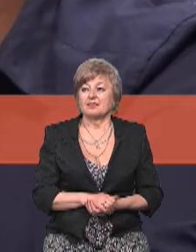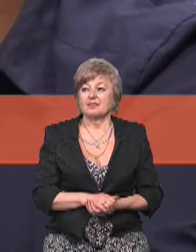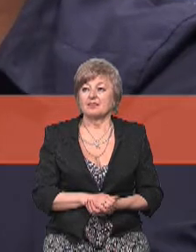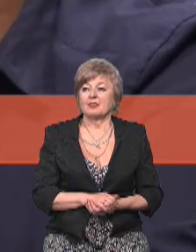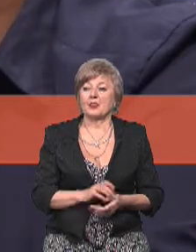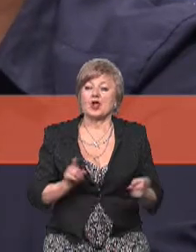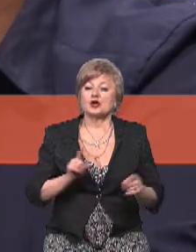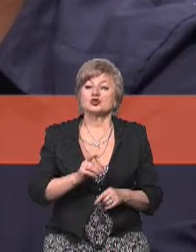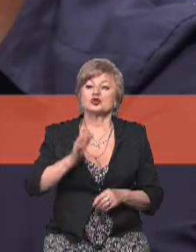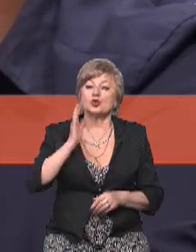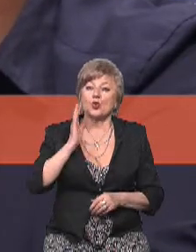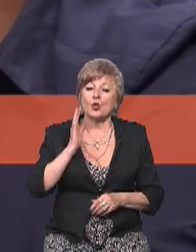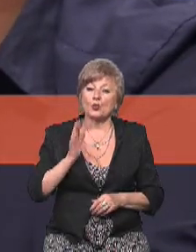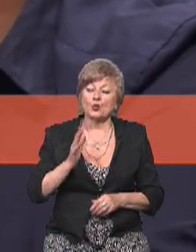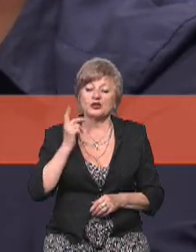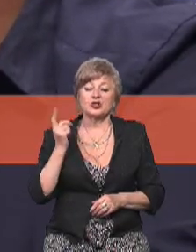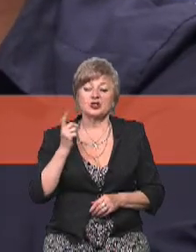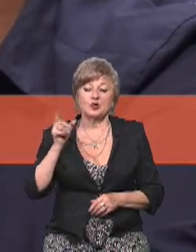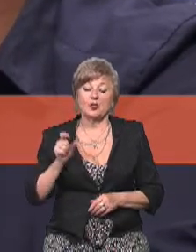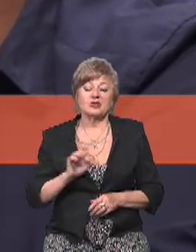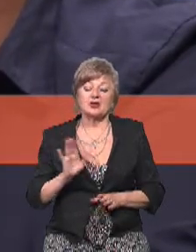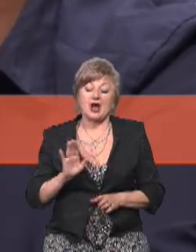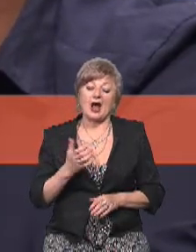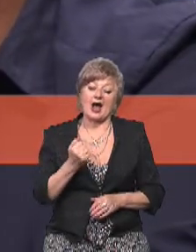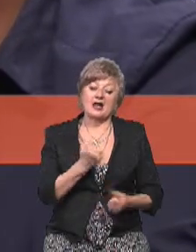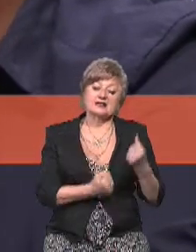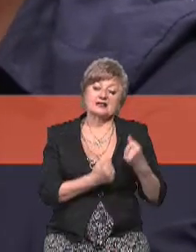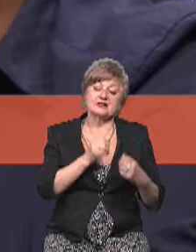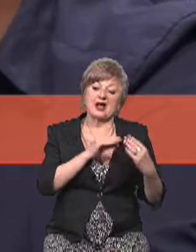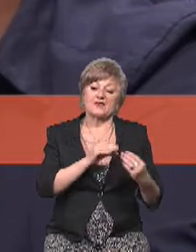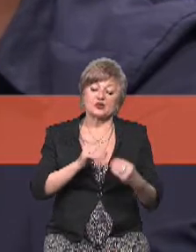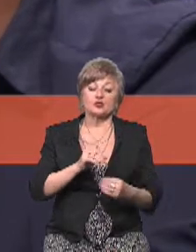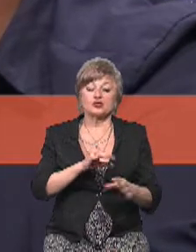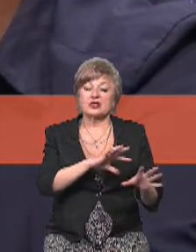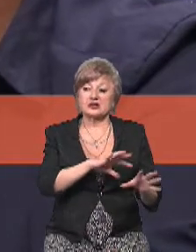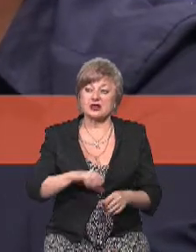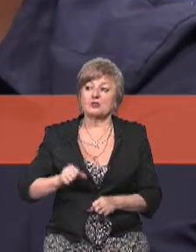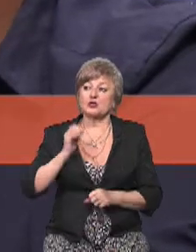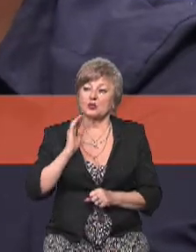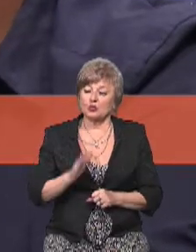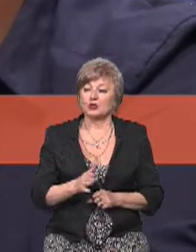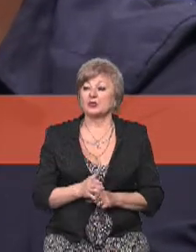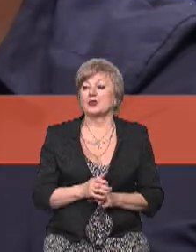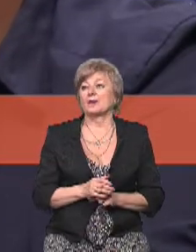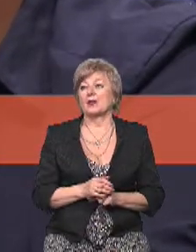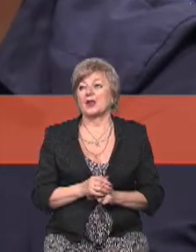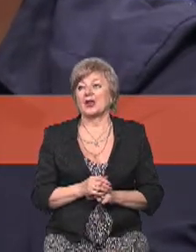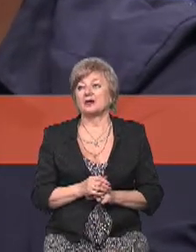А що буде саме не з власниками, а з автівками? Чи буде конфіскація? Вибач, дивіться.